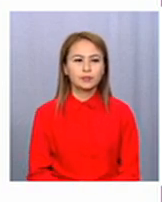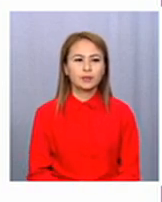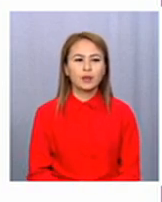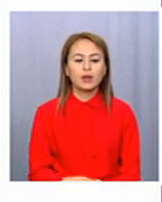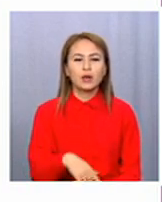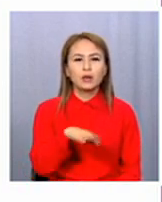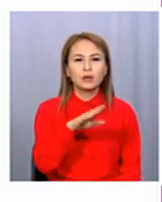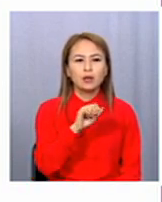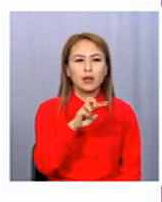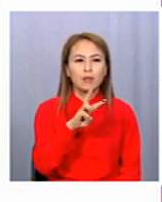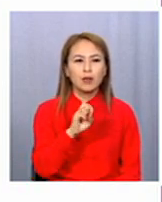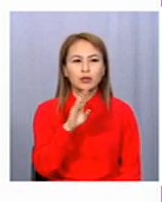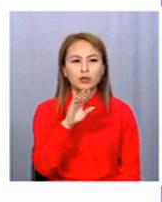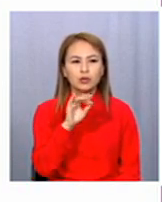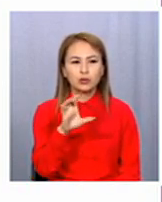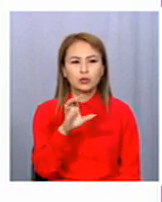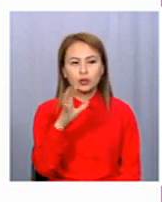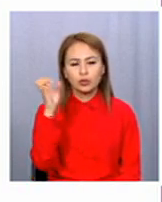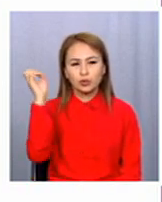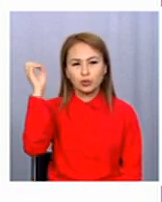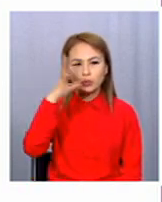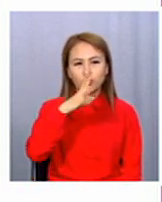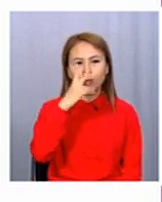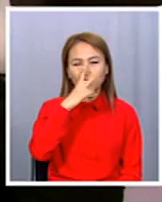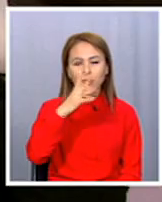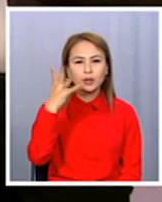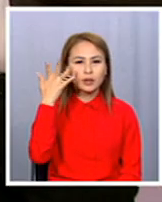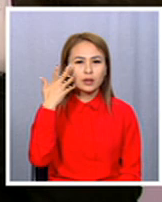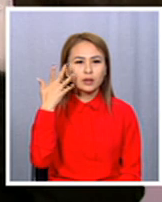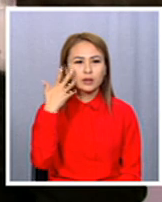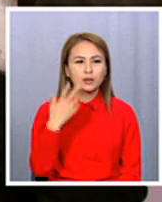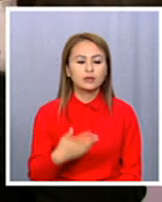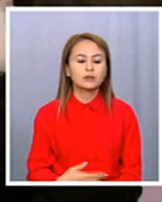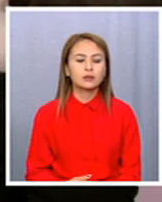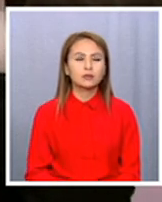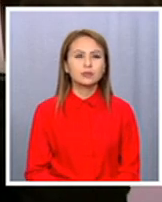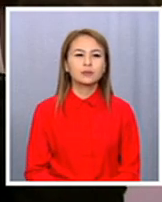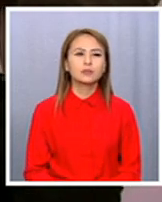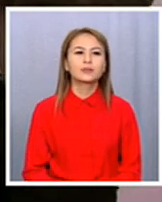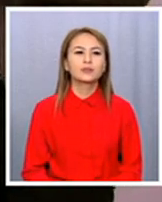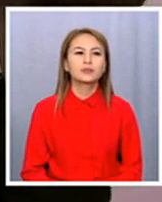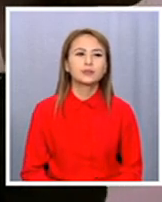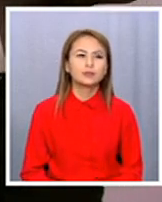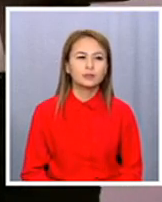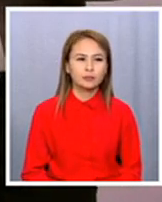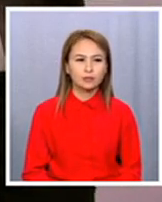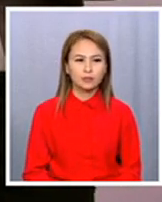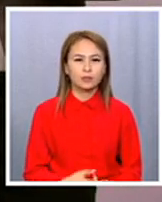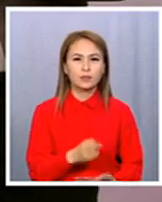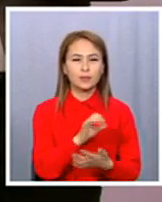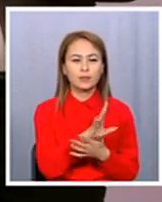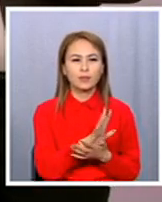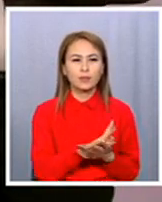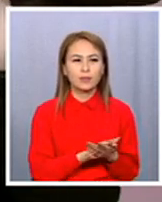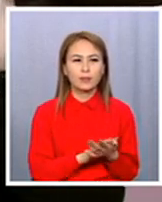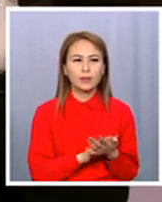түс – күннің төбеге келген кезі. Ал балалар, әрмен қарай